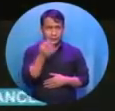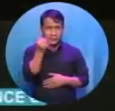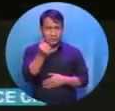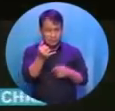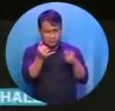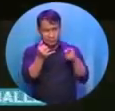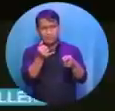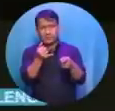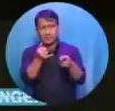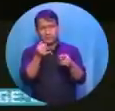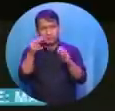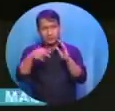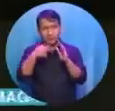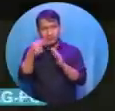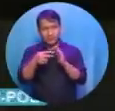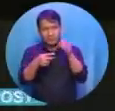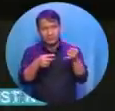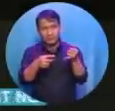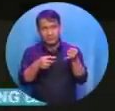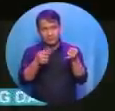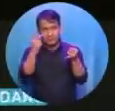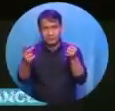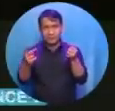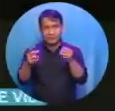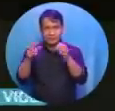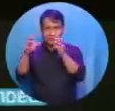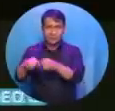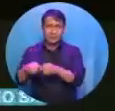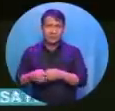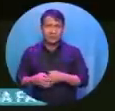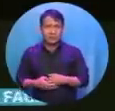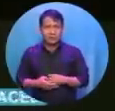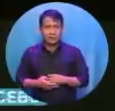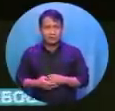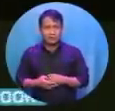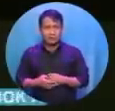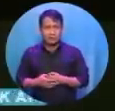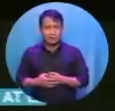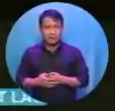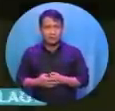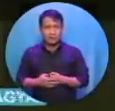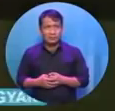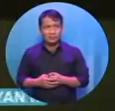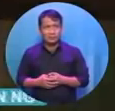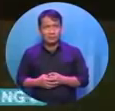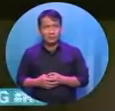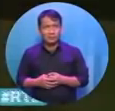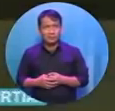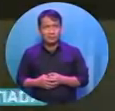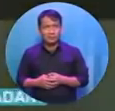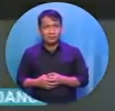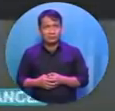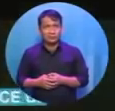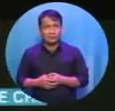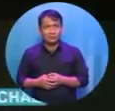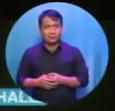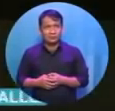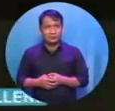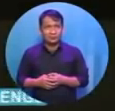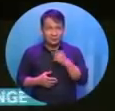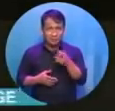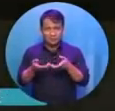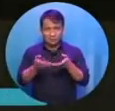ayan po o. Oh. Ayan po o oh, yung kanyang kabet, ayan o. Oh. O, oh, ayan po o. Oh. O, oh, ayan po yung kabet niya, ayan o, oh, ayan.